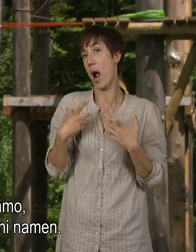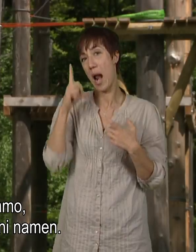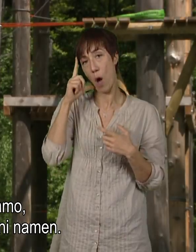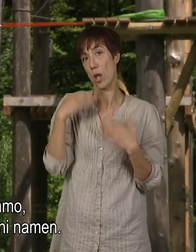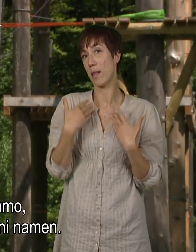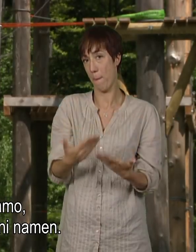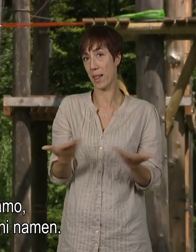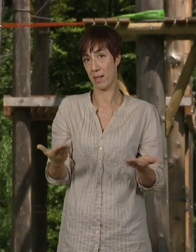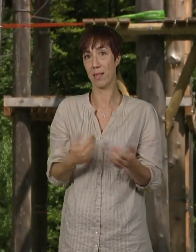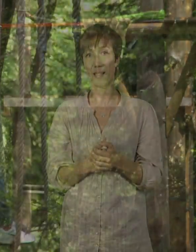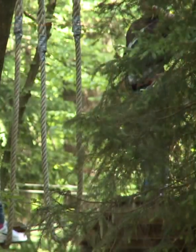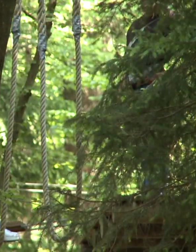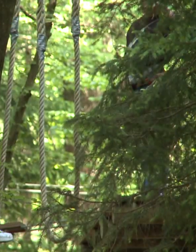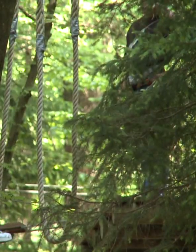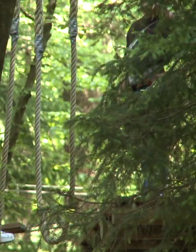tudi glavni namen.